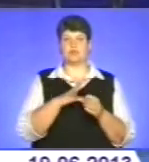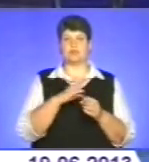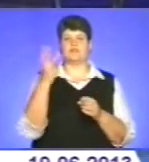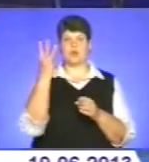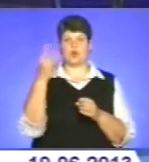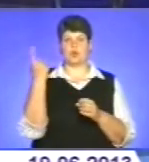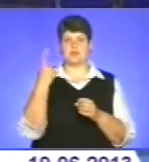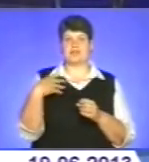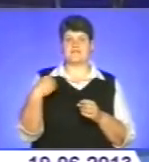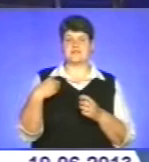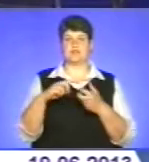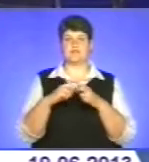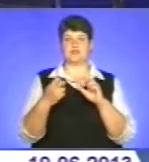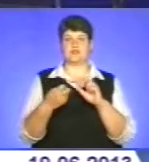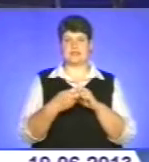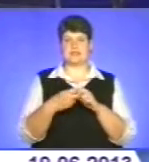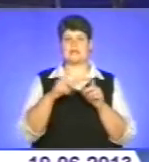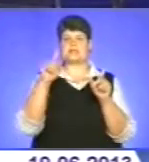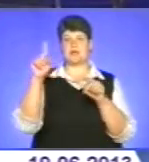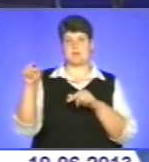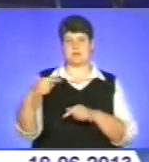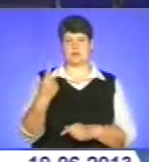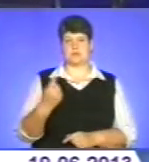України – Львівській, Івано-Франківській, Закарпатській.